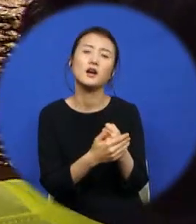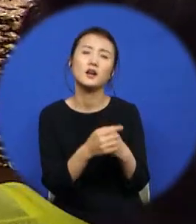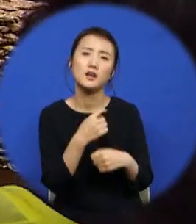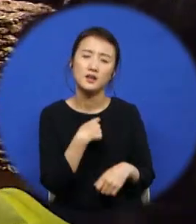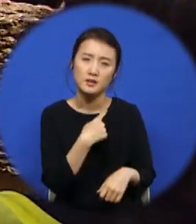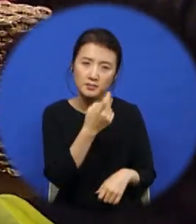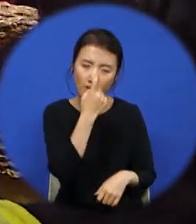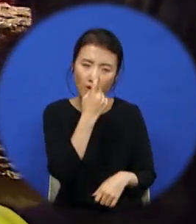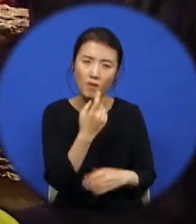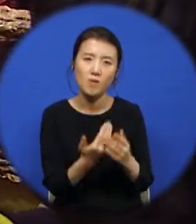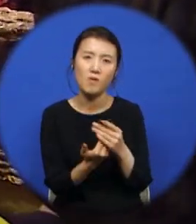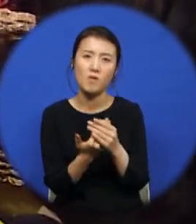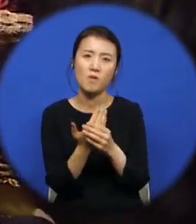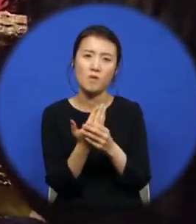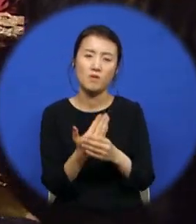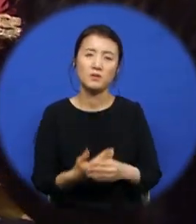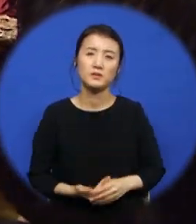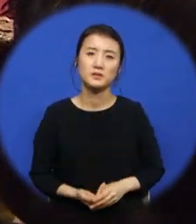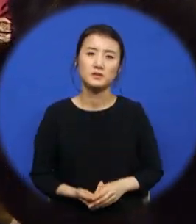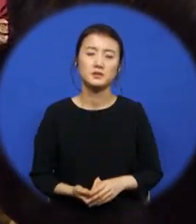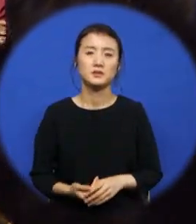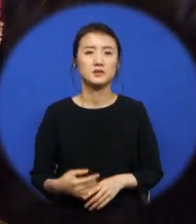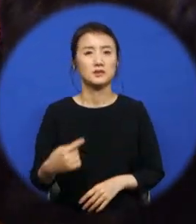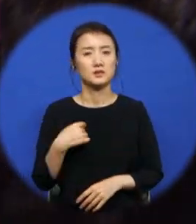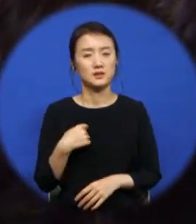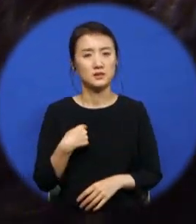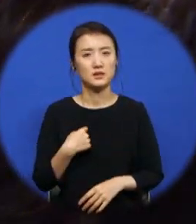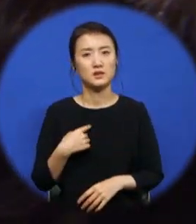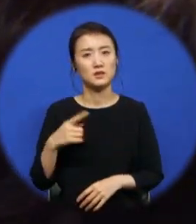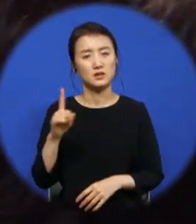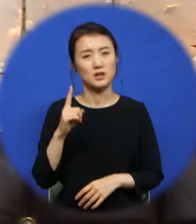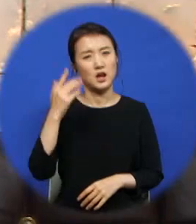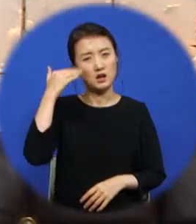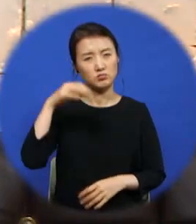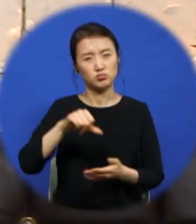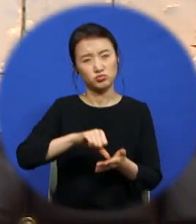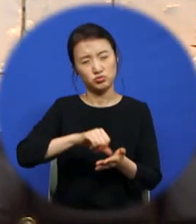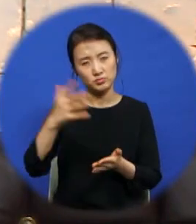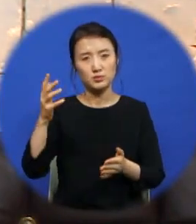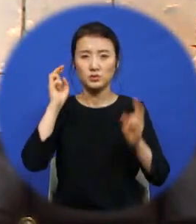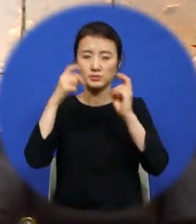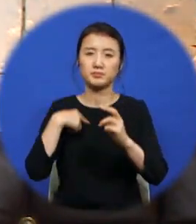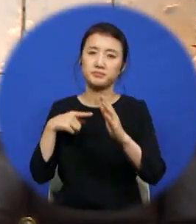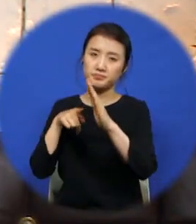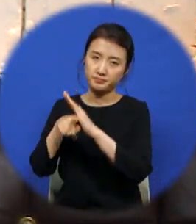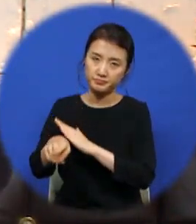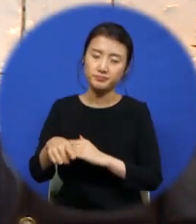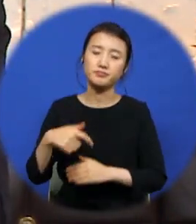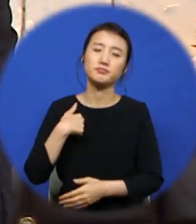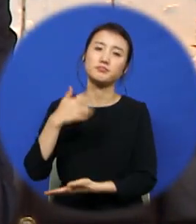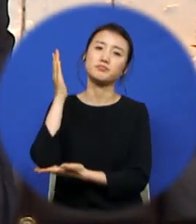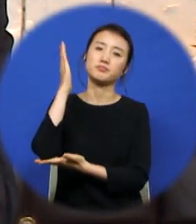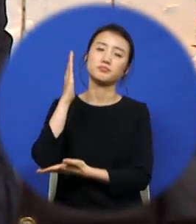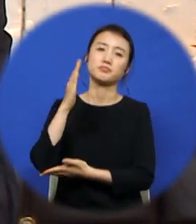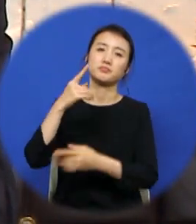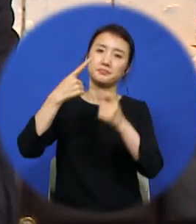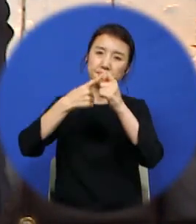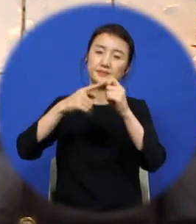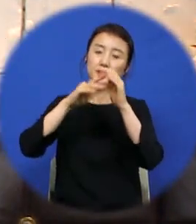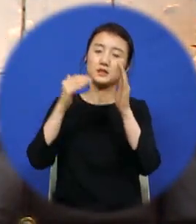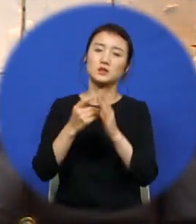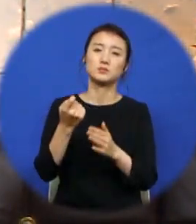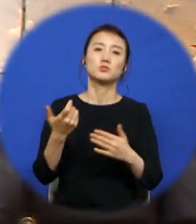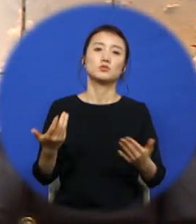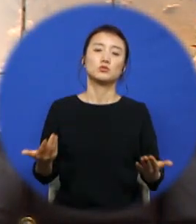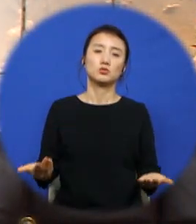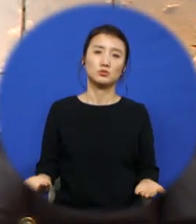언젠가 한국에 제일가는 회사를 같습니다 첫 번째 시간이 끝나고 참 시 쉬는데 제가